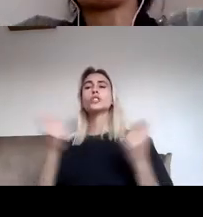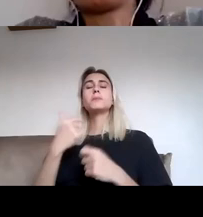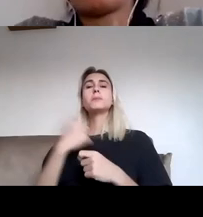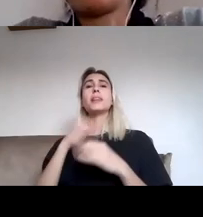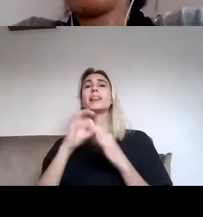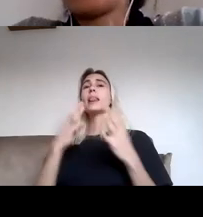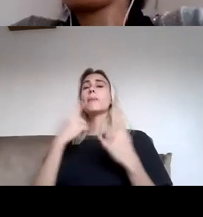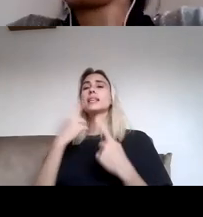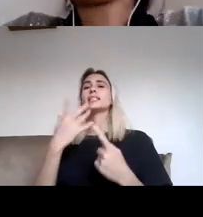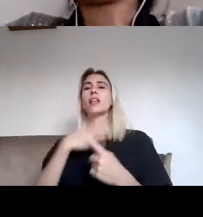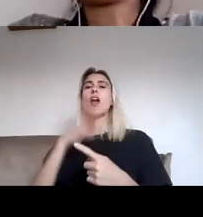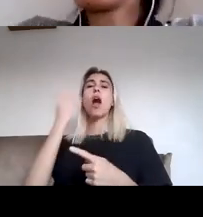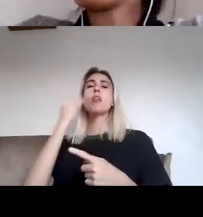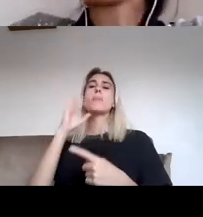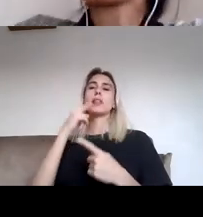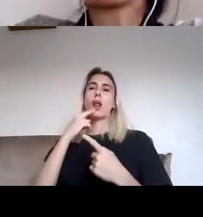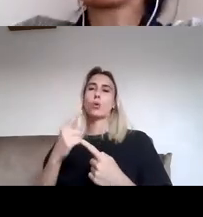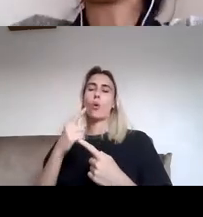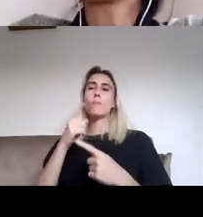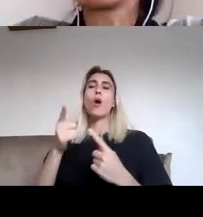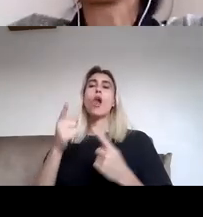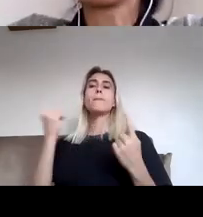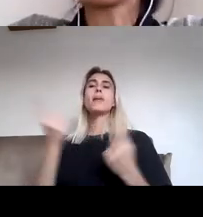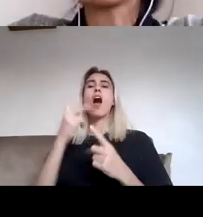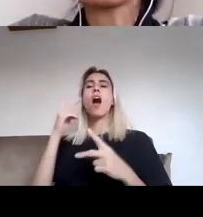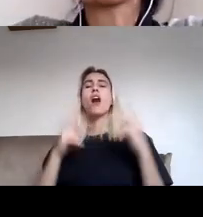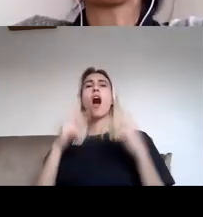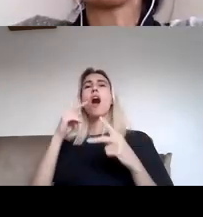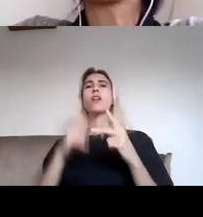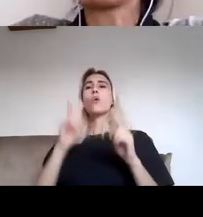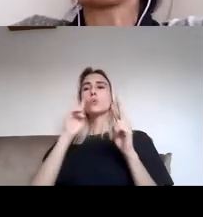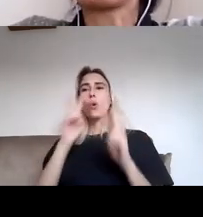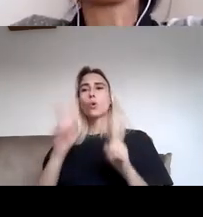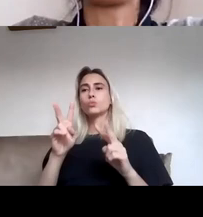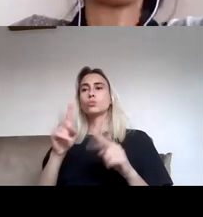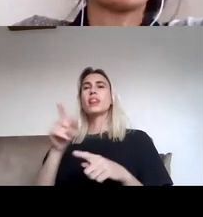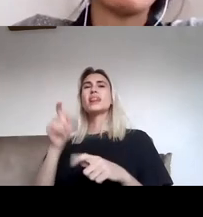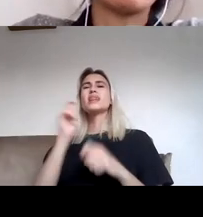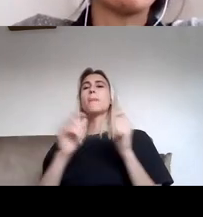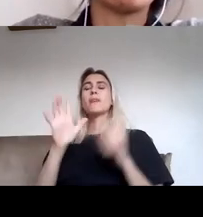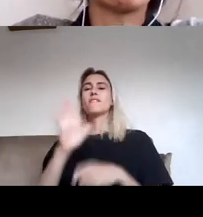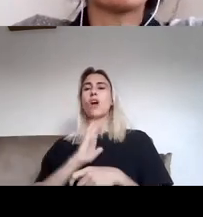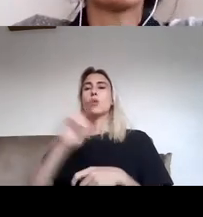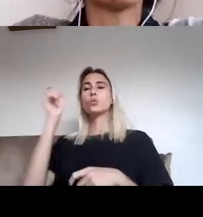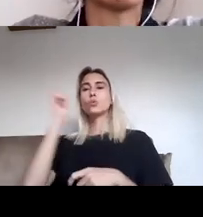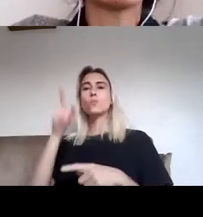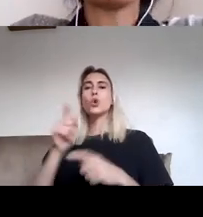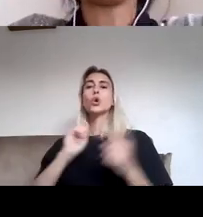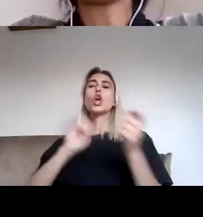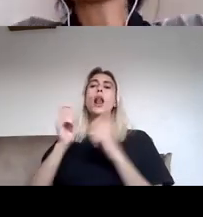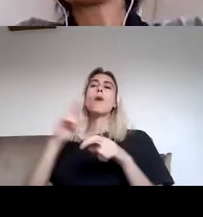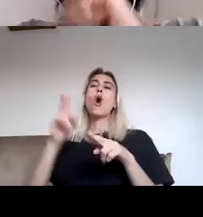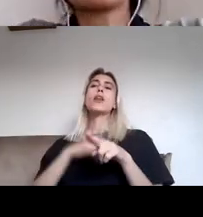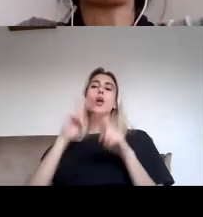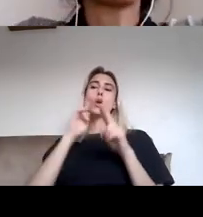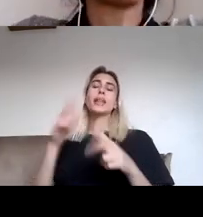hiç anlamadılar diyorlar. Yani böyle mesela ara ara gördüğümüz aslında yapılar var. Yani Türkiye'de de böyle uygulama örnekleri görüyoruz.